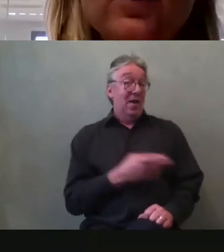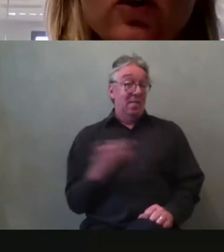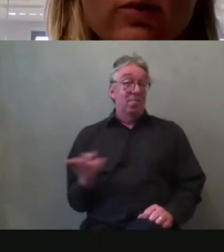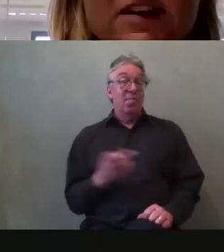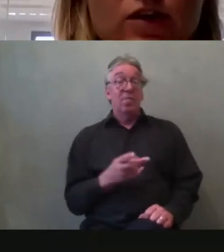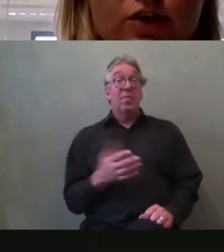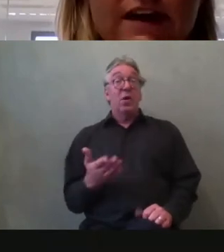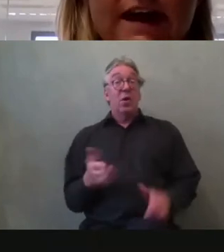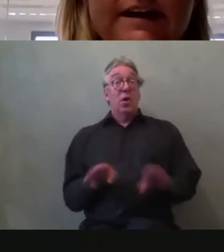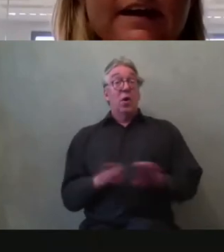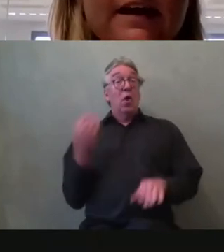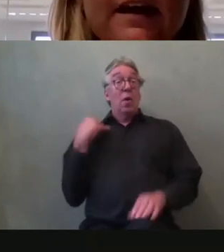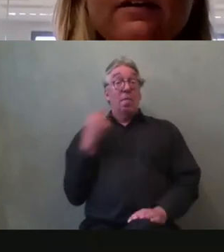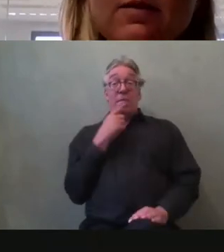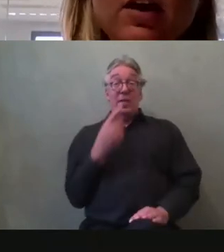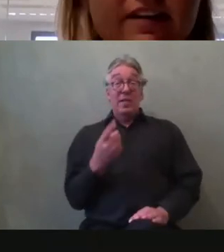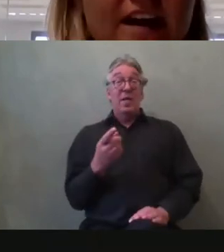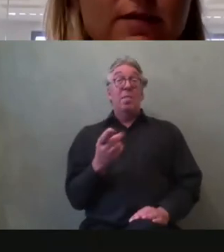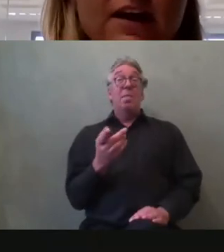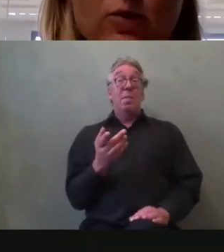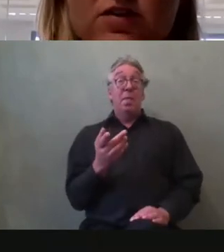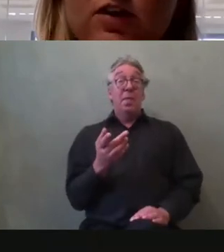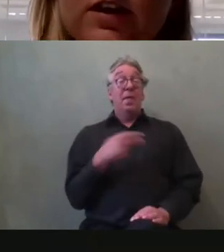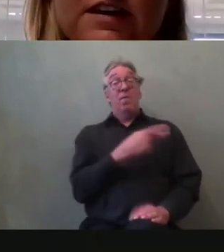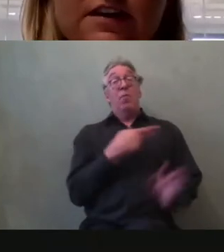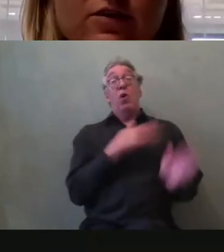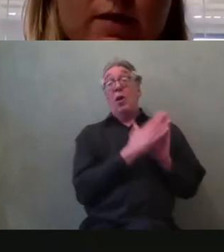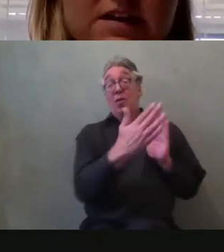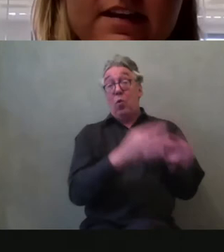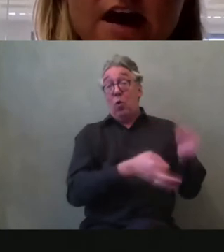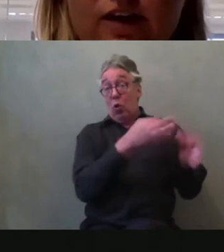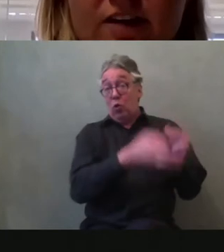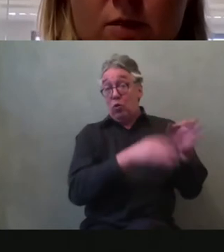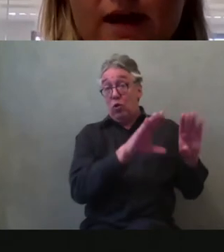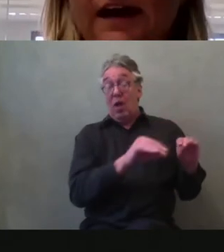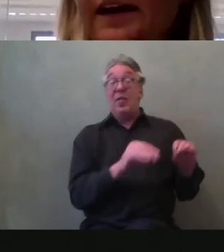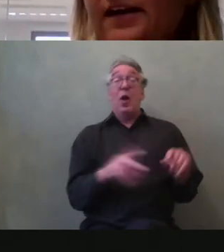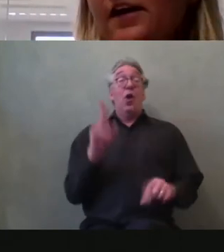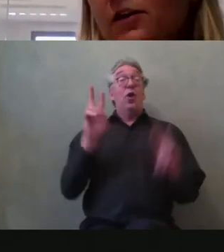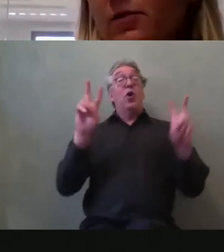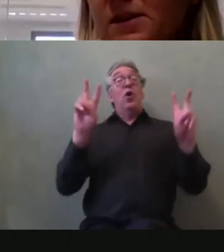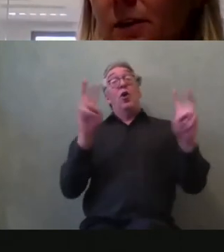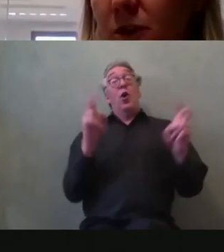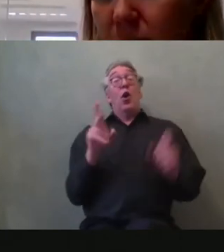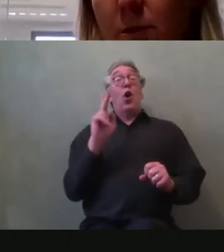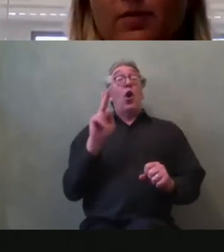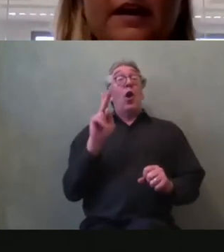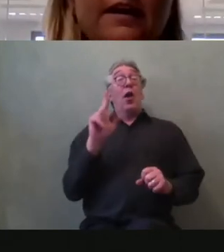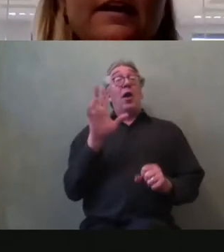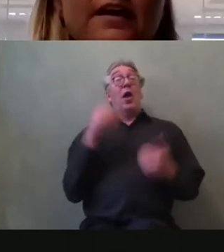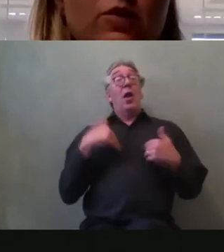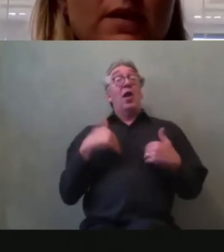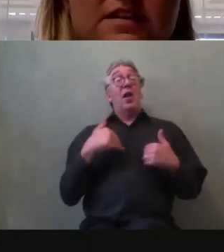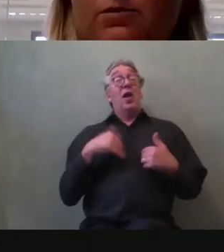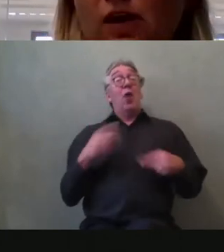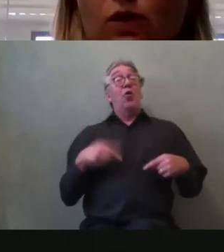daar literatuur en documentstudie voor gedaan. We hebben klantreisbijeenkomsten georganiseerd voor mensen met een auditieve beperking, voor mensen met een visuele